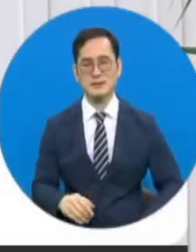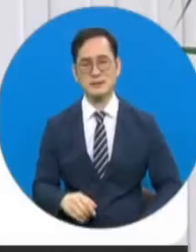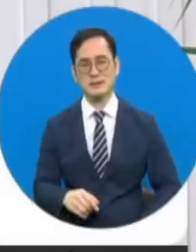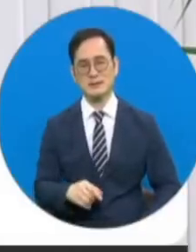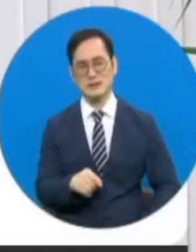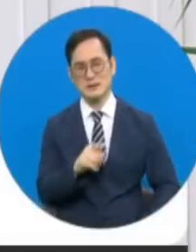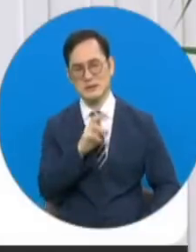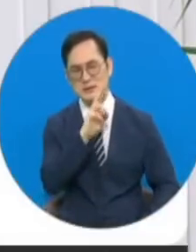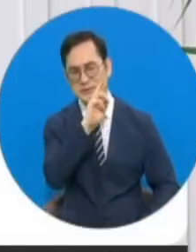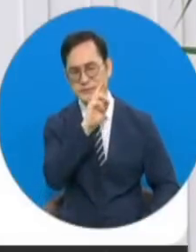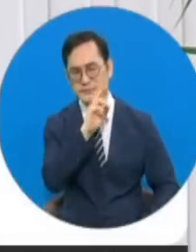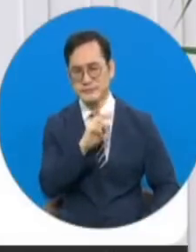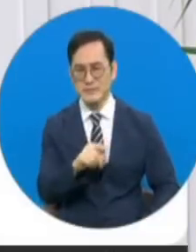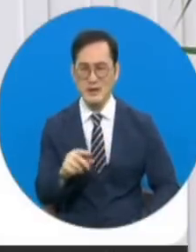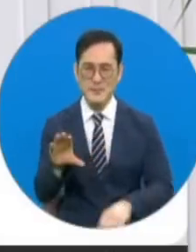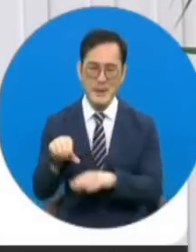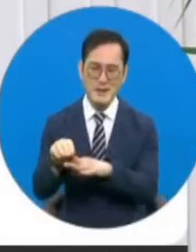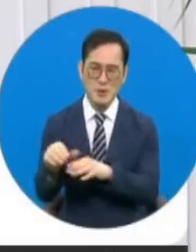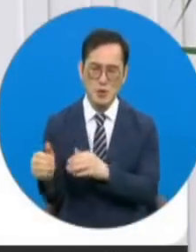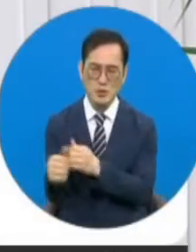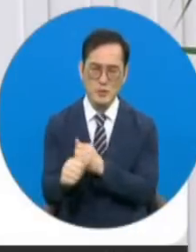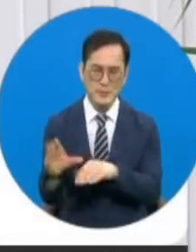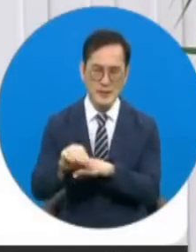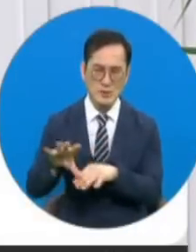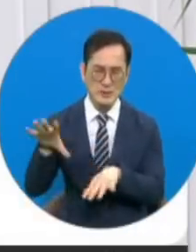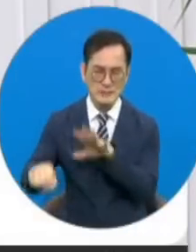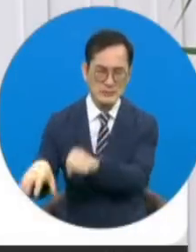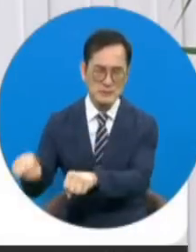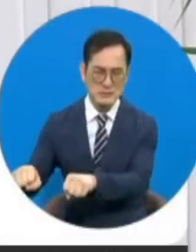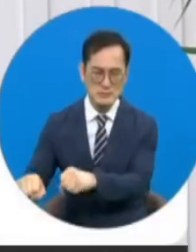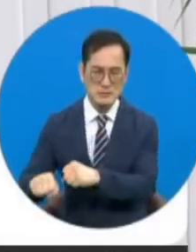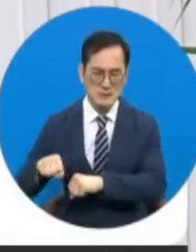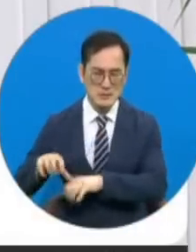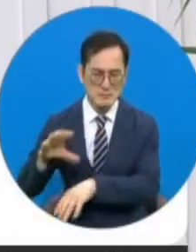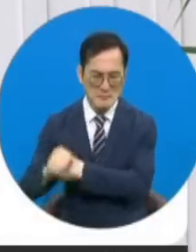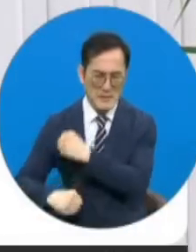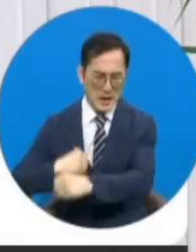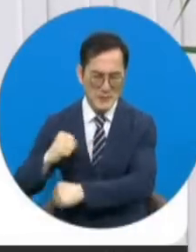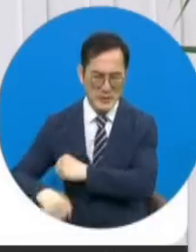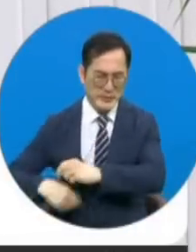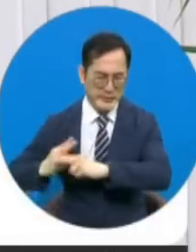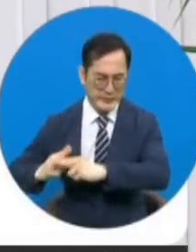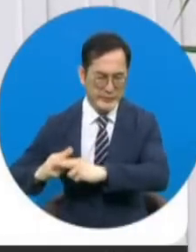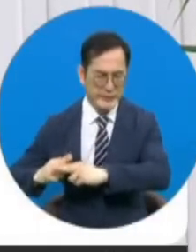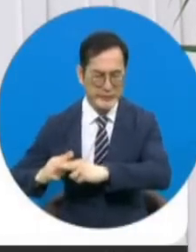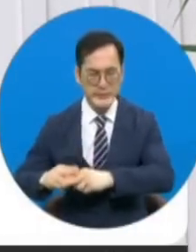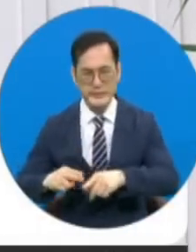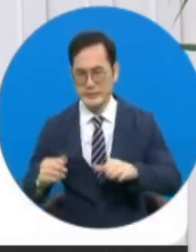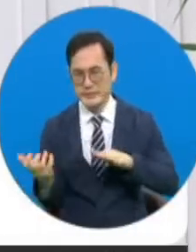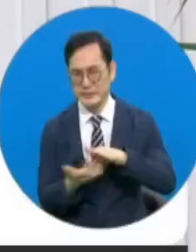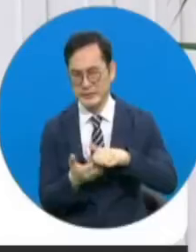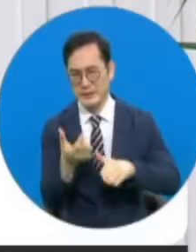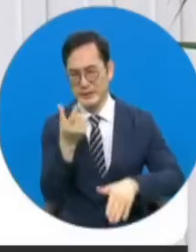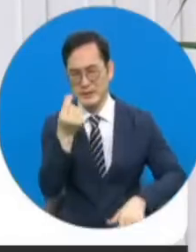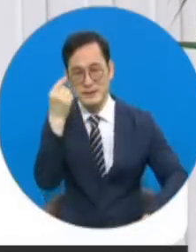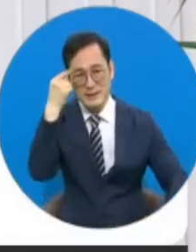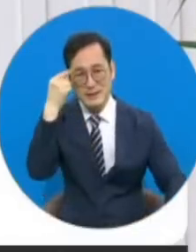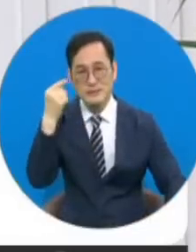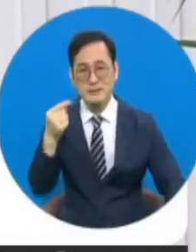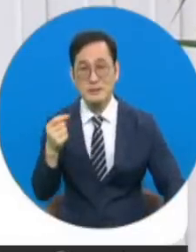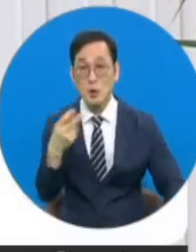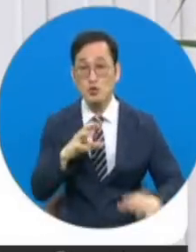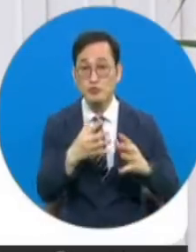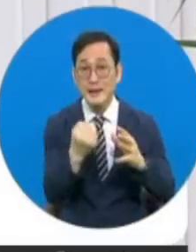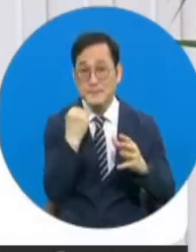없는 상황이다 이거는 방송을 장악하려고 하는 것이 아니냐라고 주장을 하는 것이고요 여기서도 하나 덧붙여 말씀드리면 국민의 의원들이